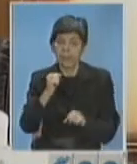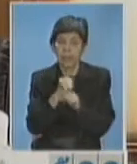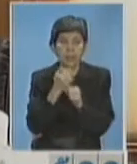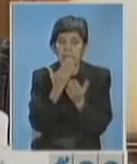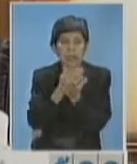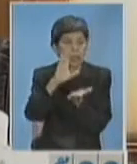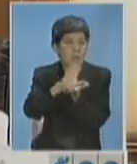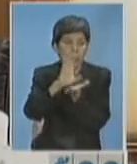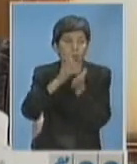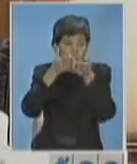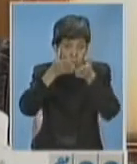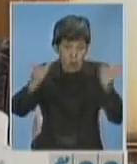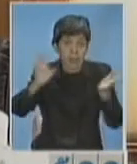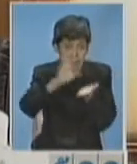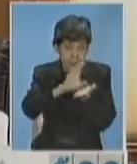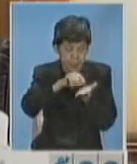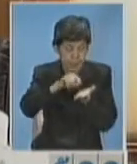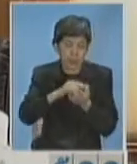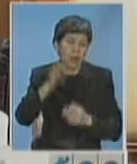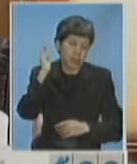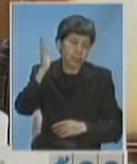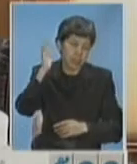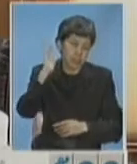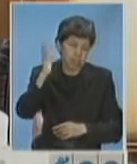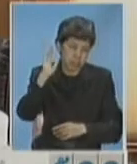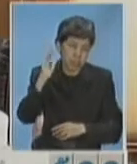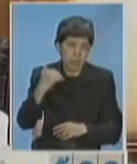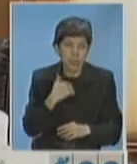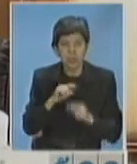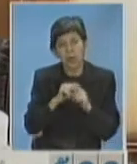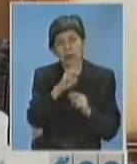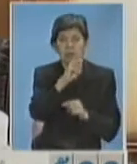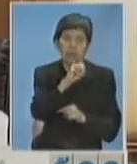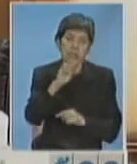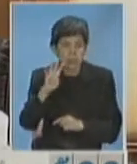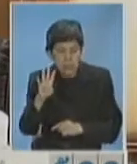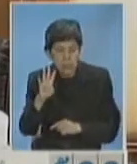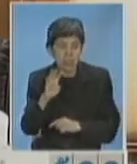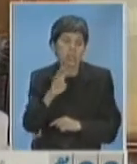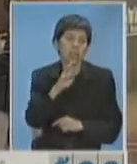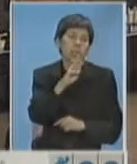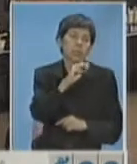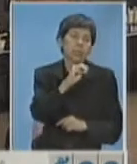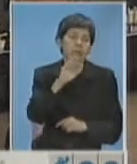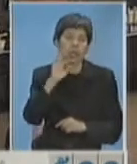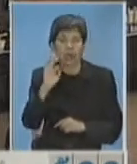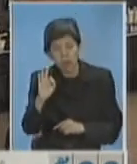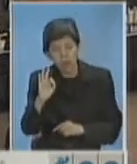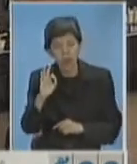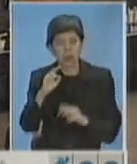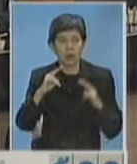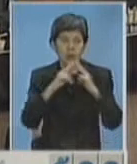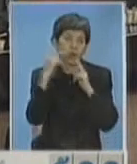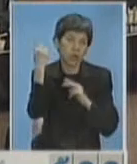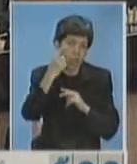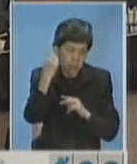ประธานแต่ว่ามีการอภิปรายนะครับในมาตรา4นะครับมาตรา9นะครับที่ว่าด้วยกระทรวงท่อง